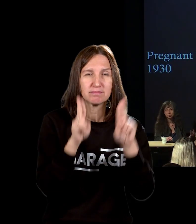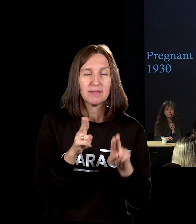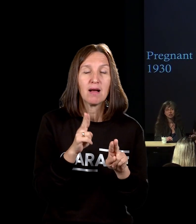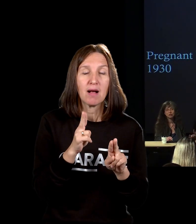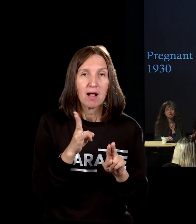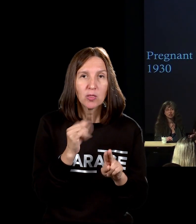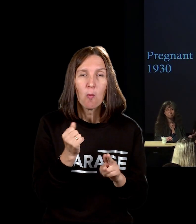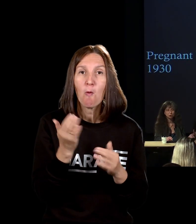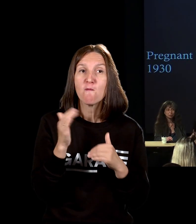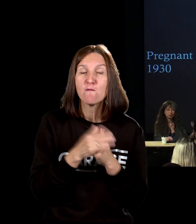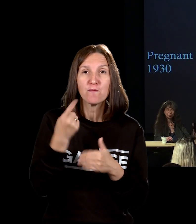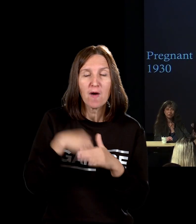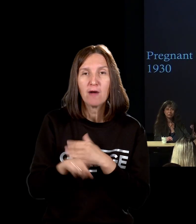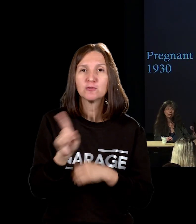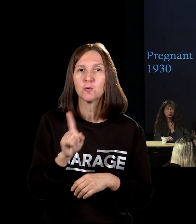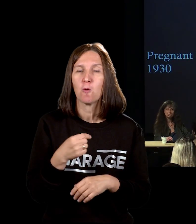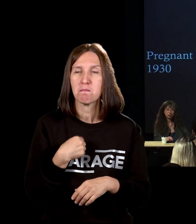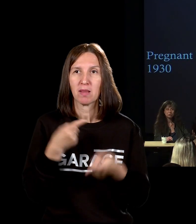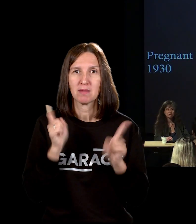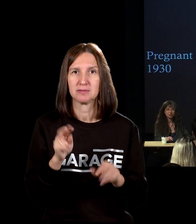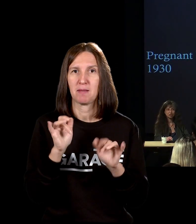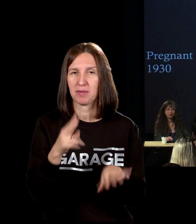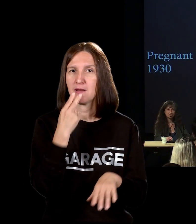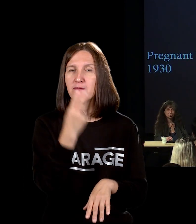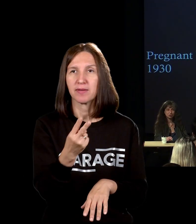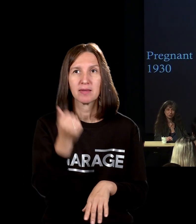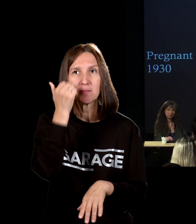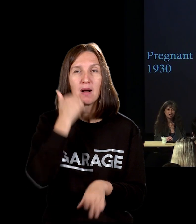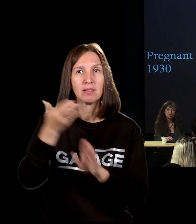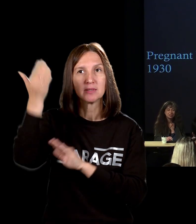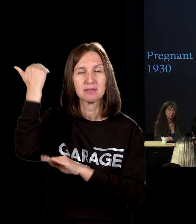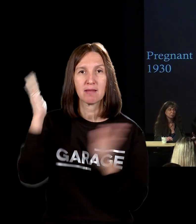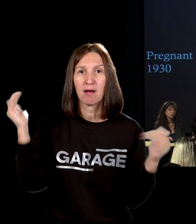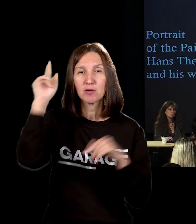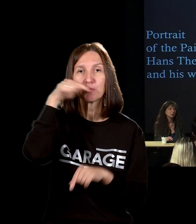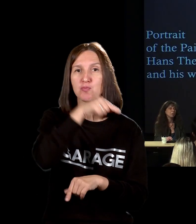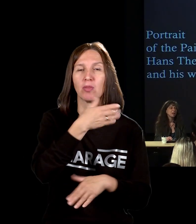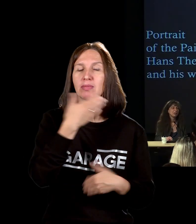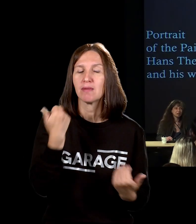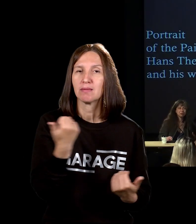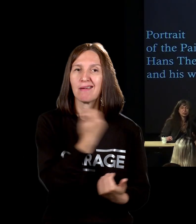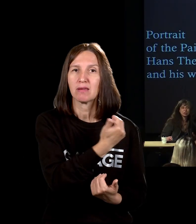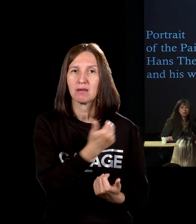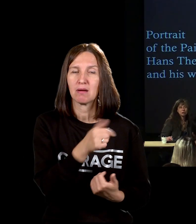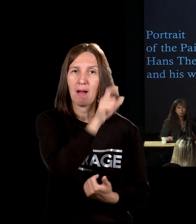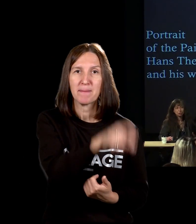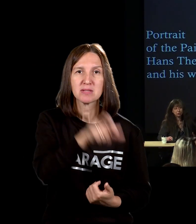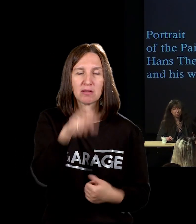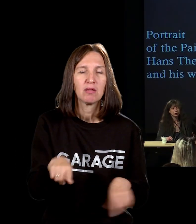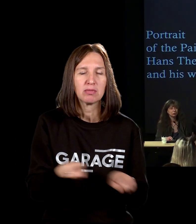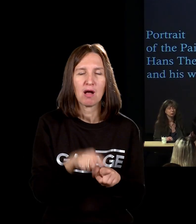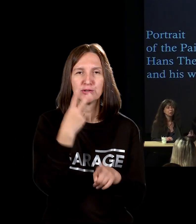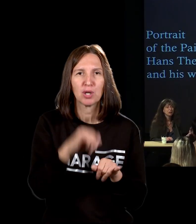что мы на самом деле видим на старинных картинах, почему мы там не видим, что их персонажи также гротескны, также причудливы, как те персонажи,